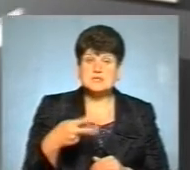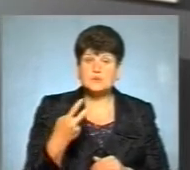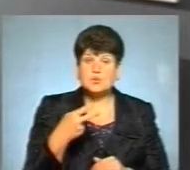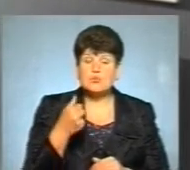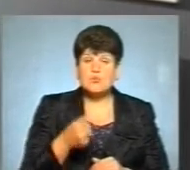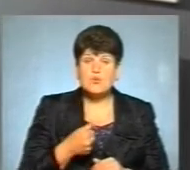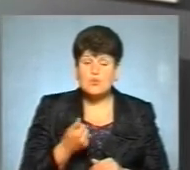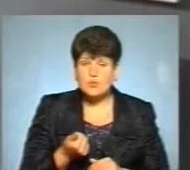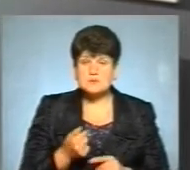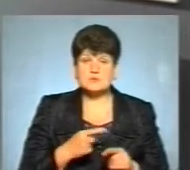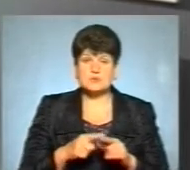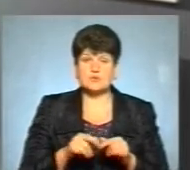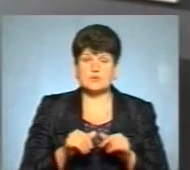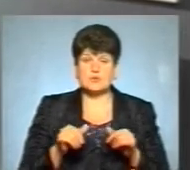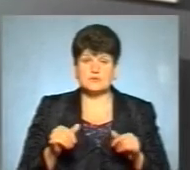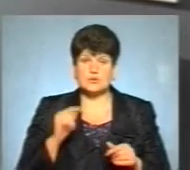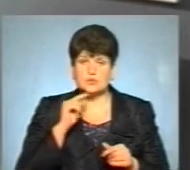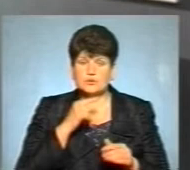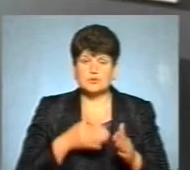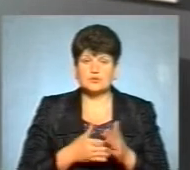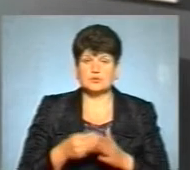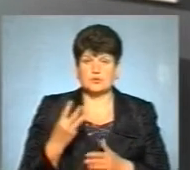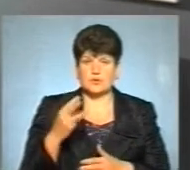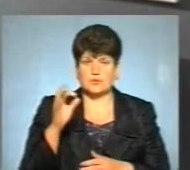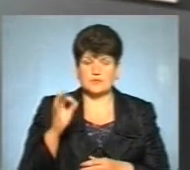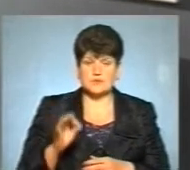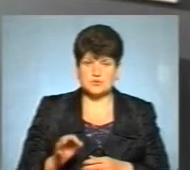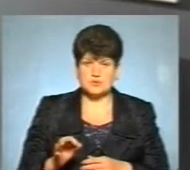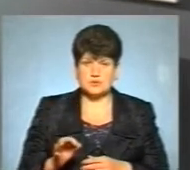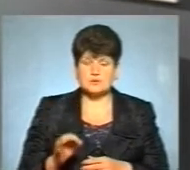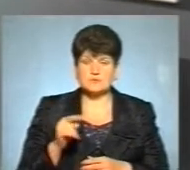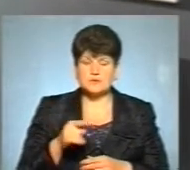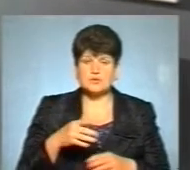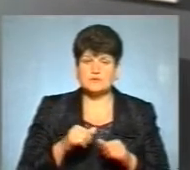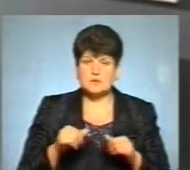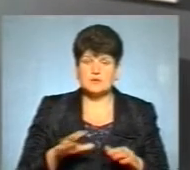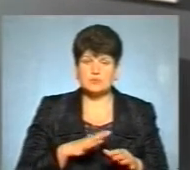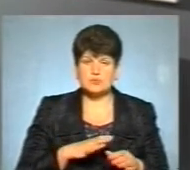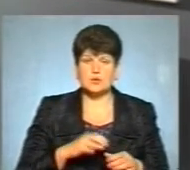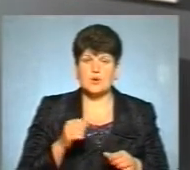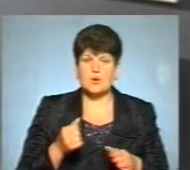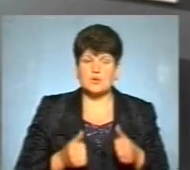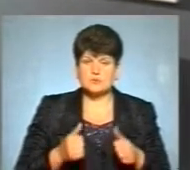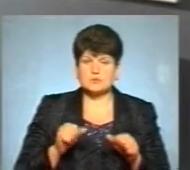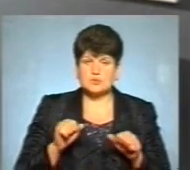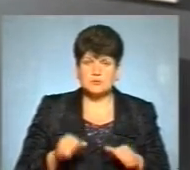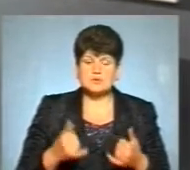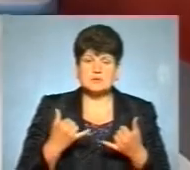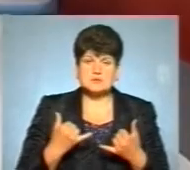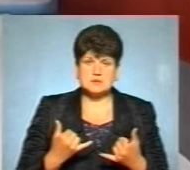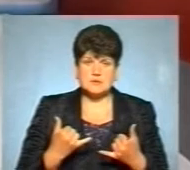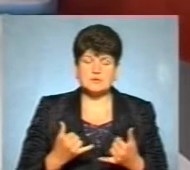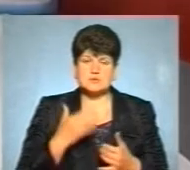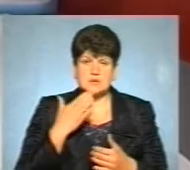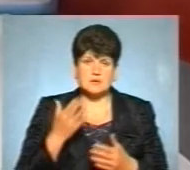році прискорення розвитку економіки до 3%. А для того, щоб ми розвивалися і були конкурентно спроможними, за останніми